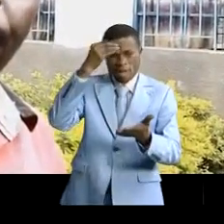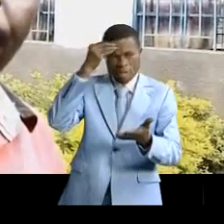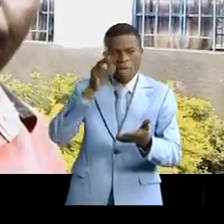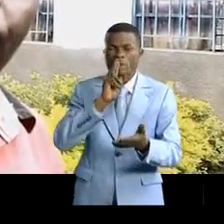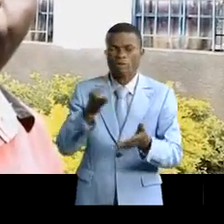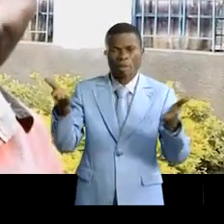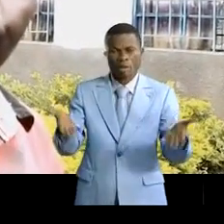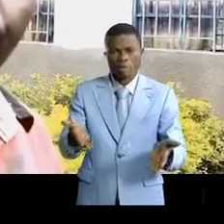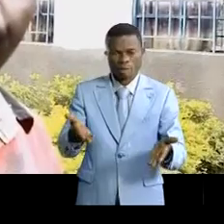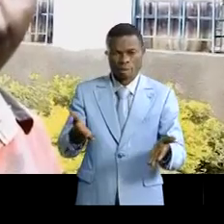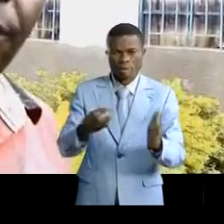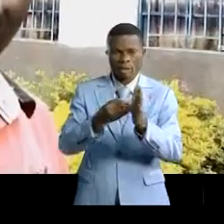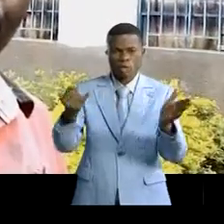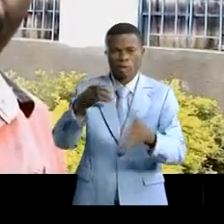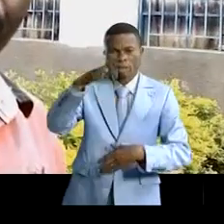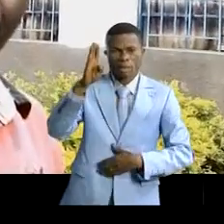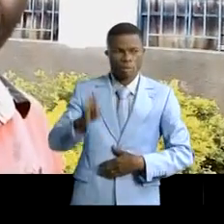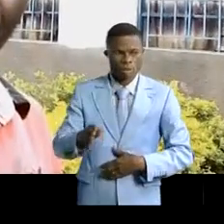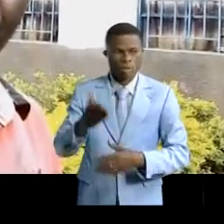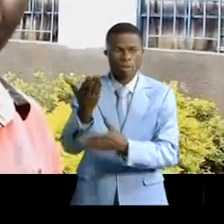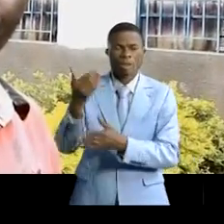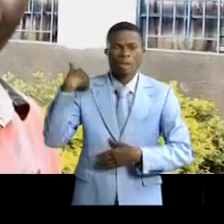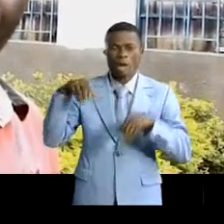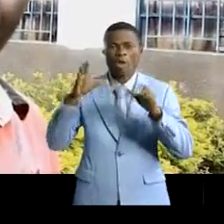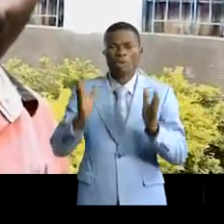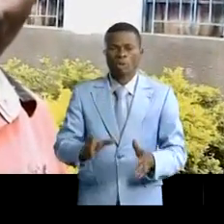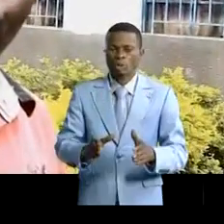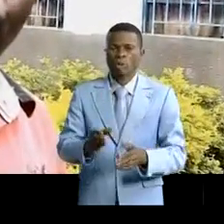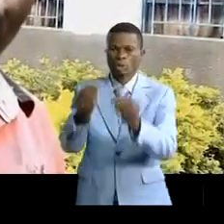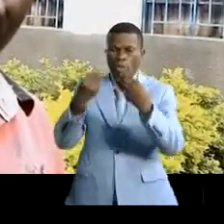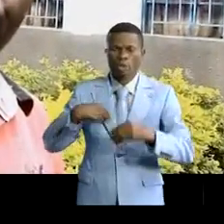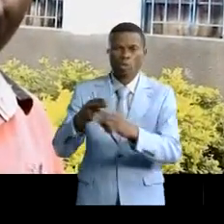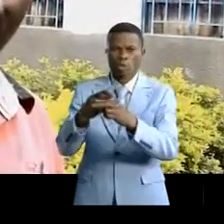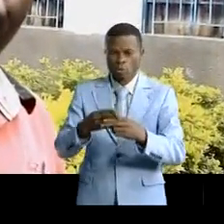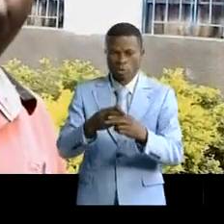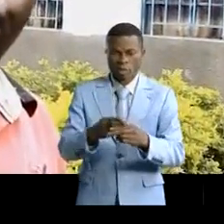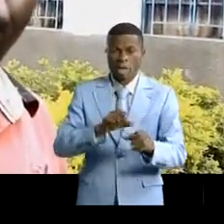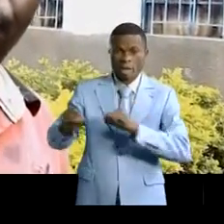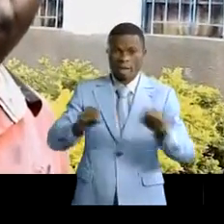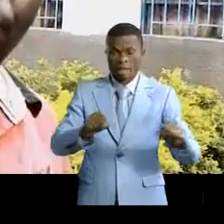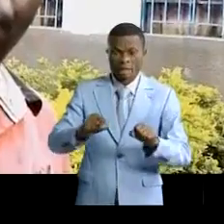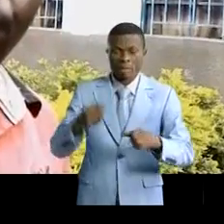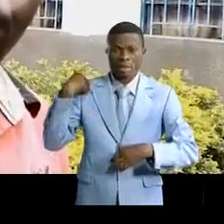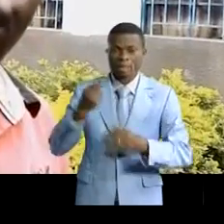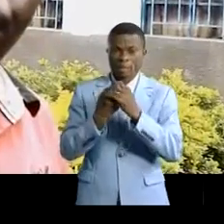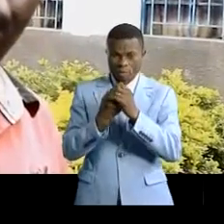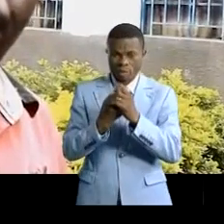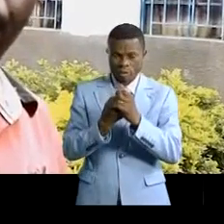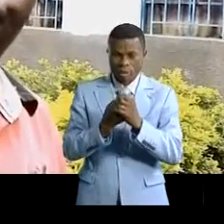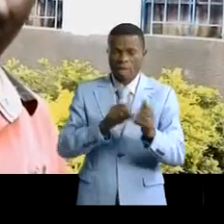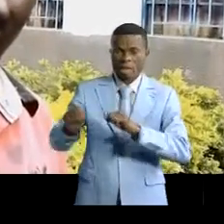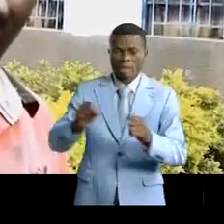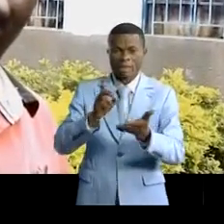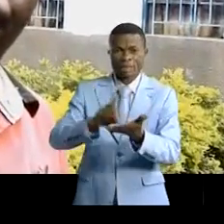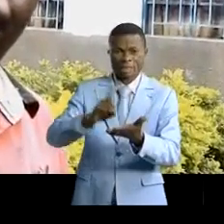se sont présentés à 60%. Demandons à l'État congolais de nous sécuriser et surtout comme les examens d'État approchent, les hors sessions vont commencer le